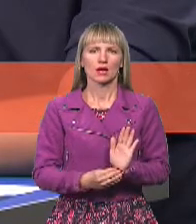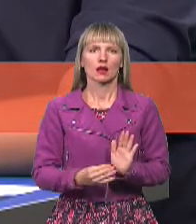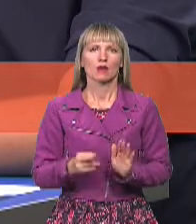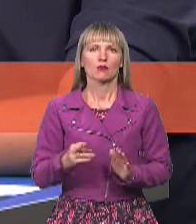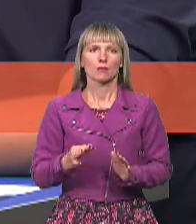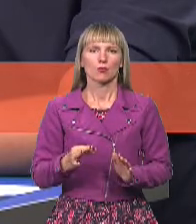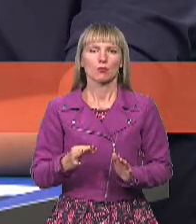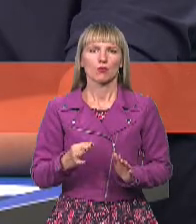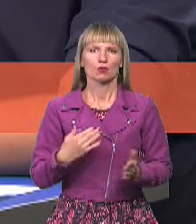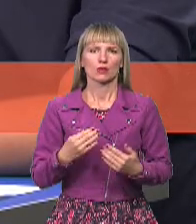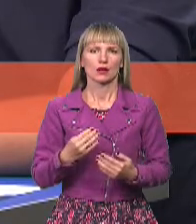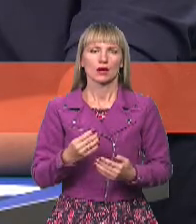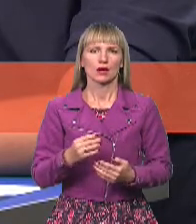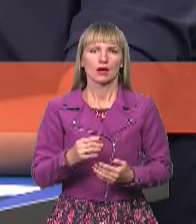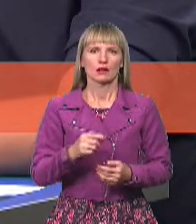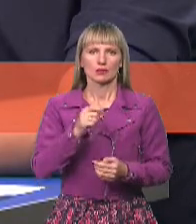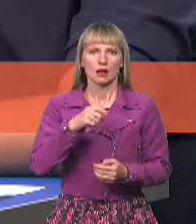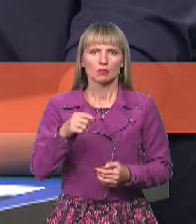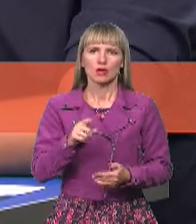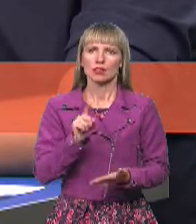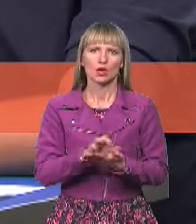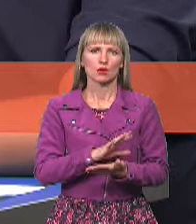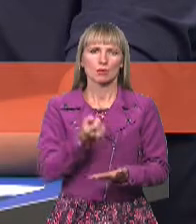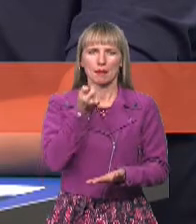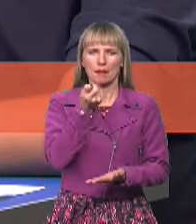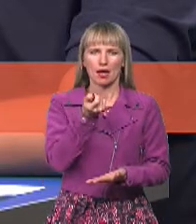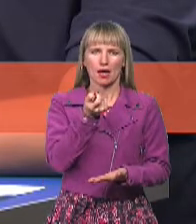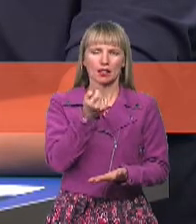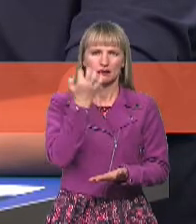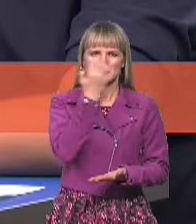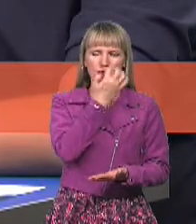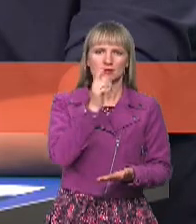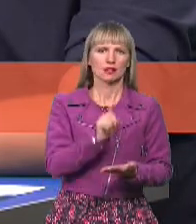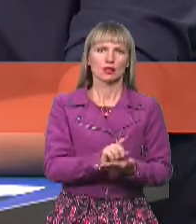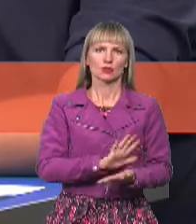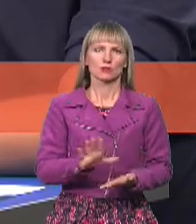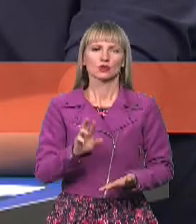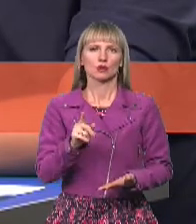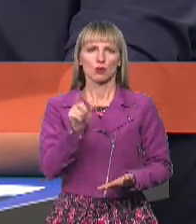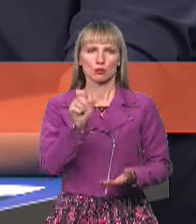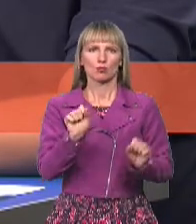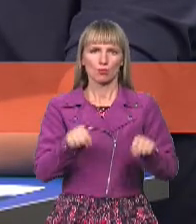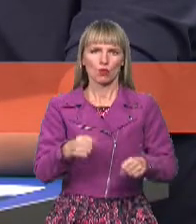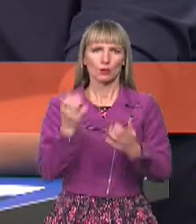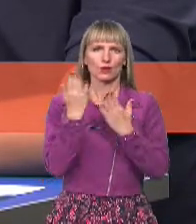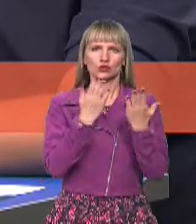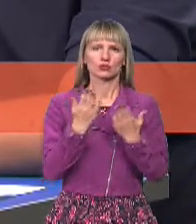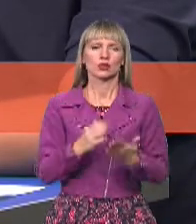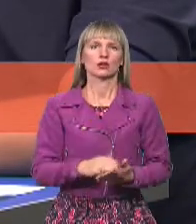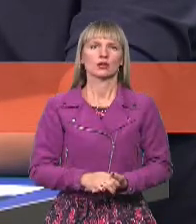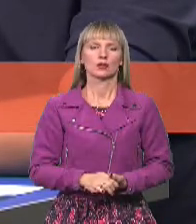поводу шрифта, не должно быть меньше определенного размера, дабы быть удобочитаемым потребителю. И